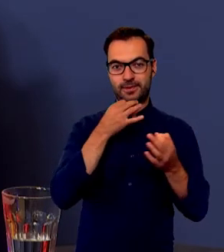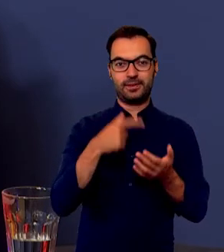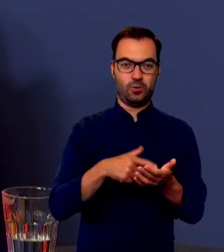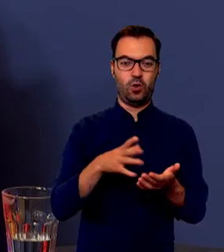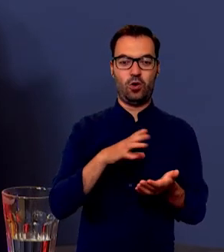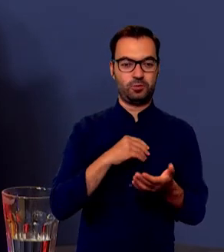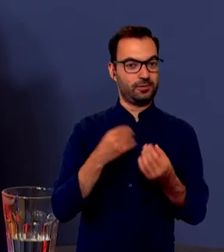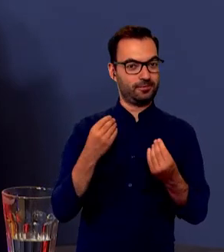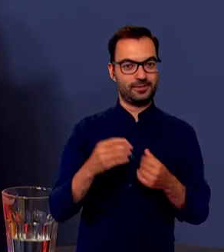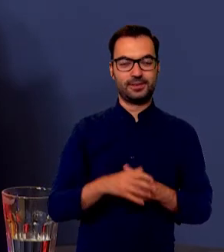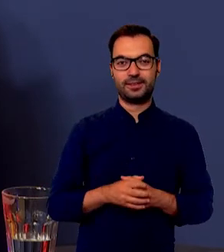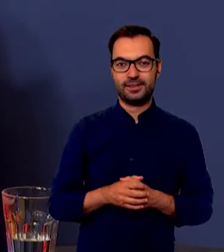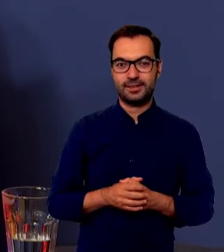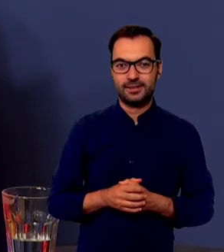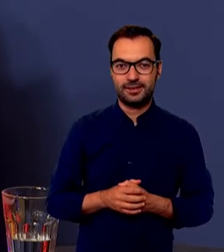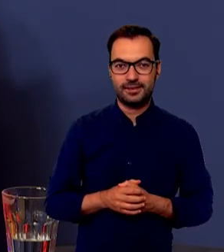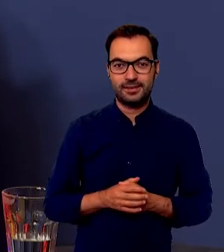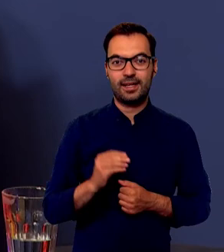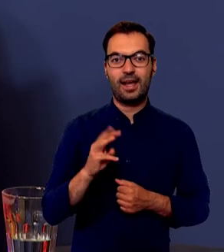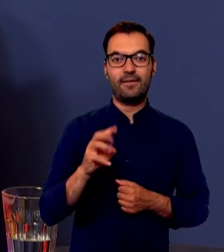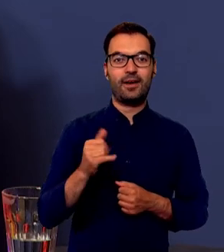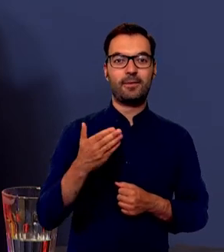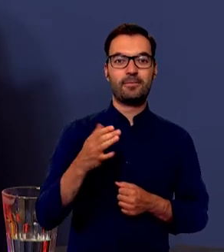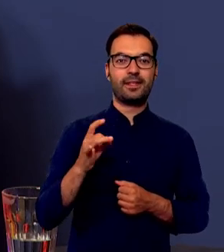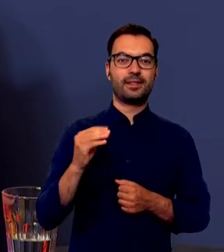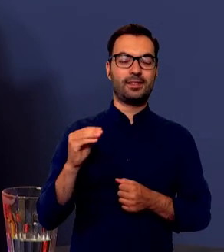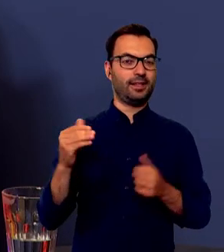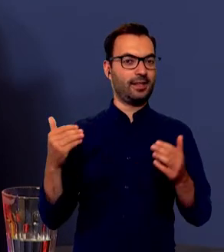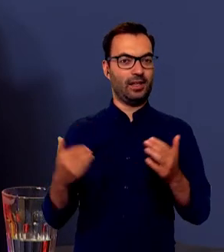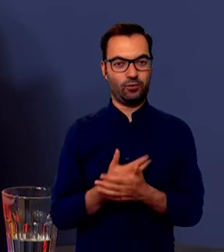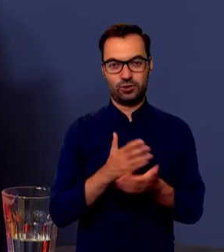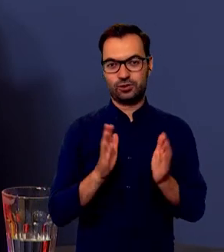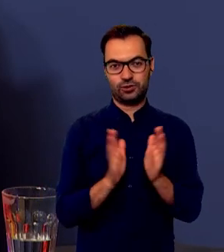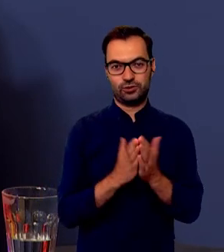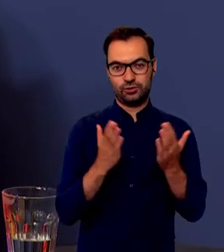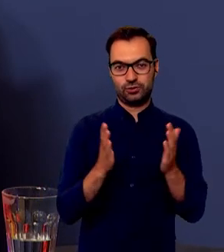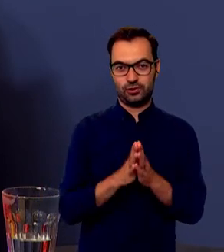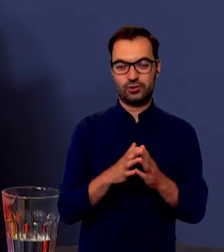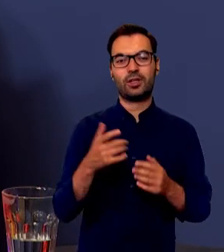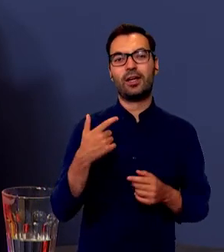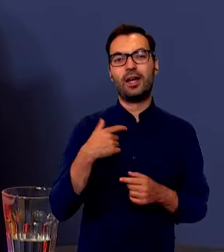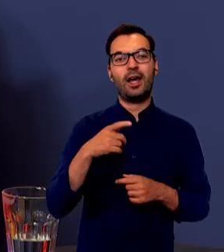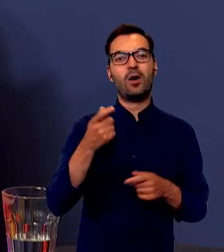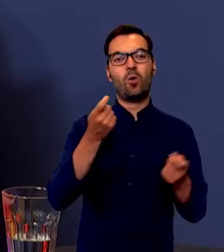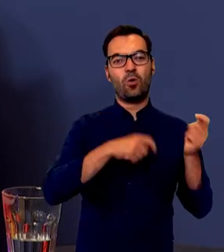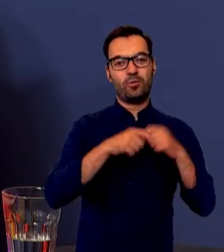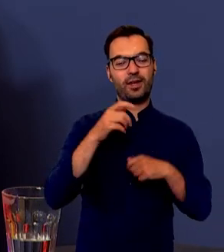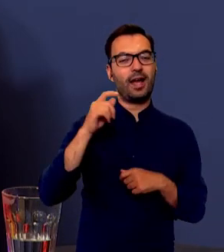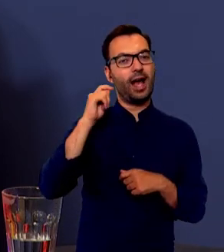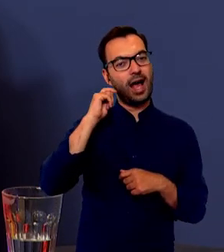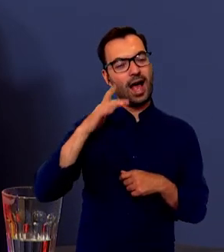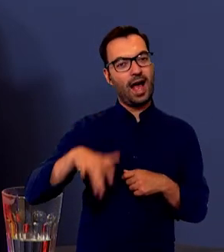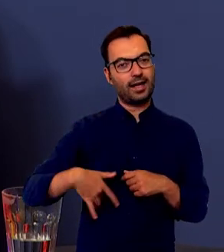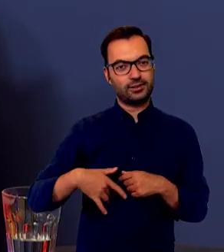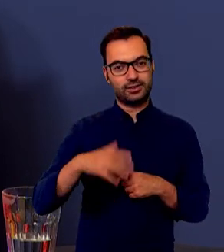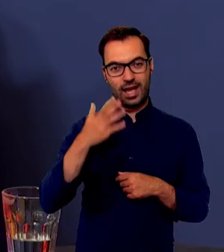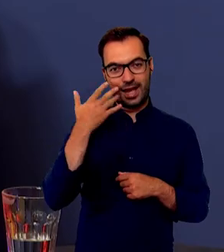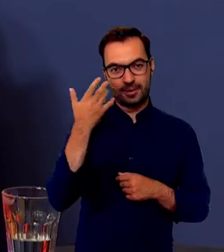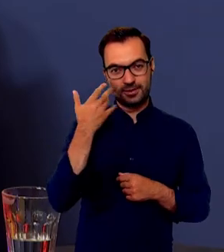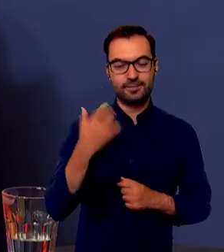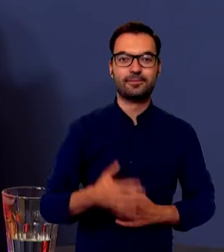właśnie wpadło podczas naszego spotkania. Ewa Minga dzisiaj z nami przy okazji premiery książki Ubierałam arabskie księżniczki. A co Was